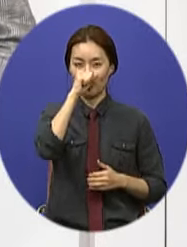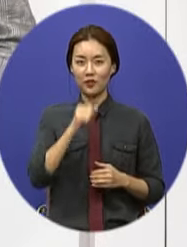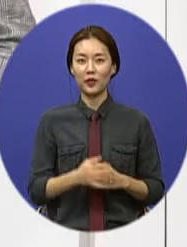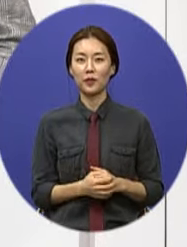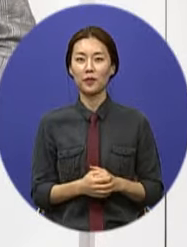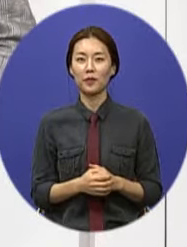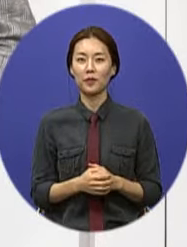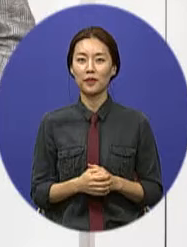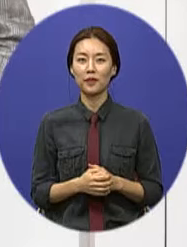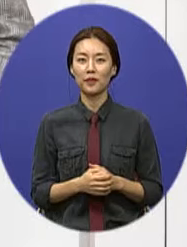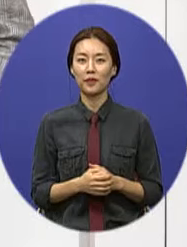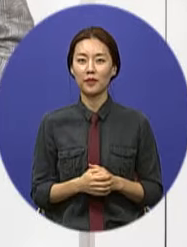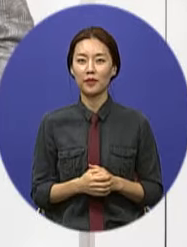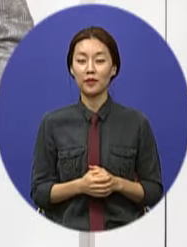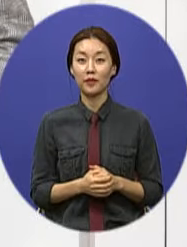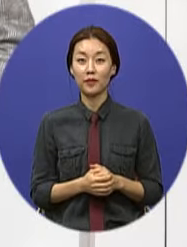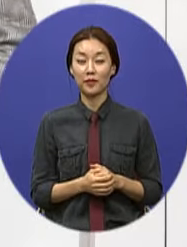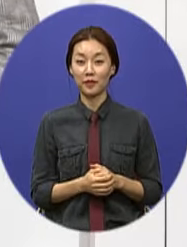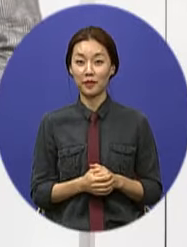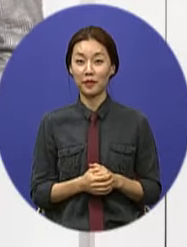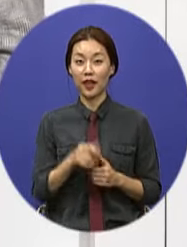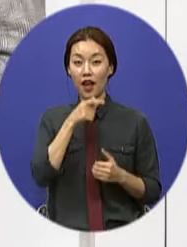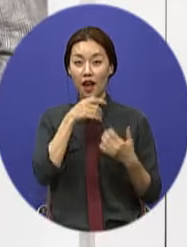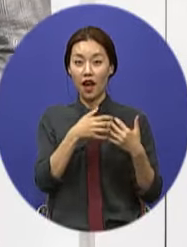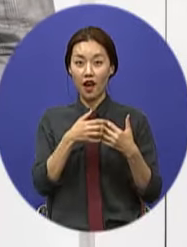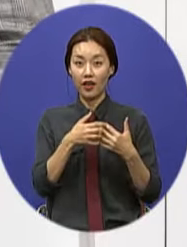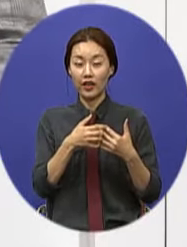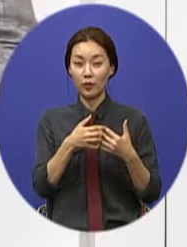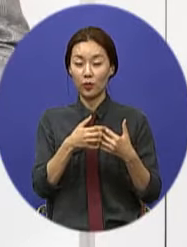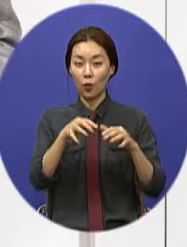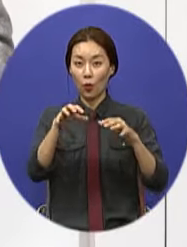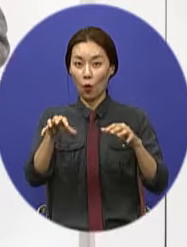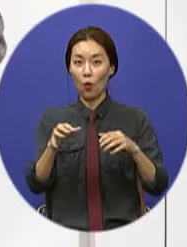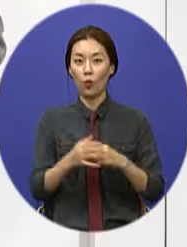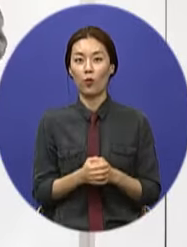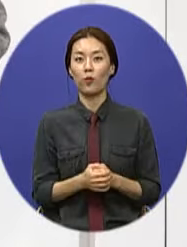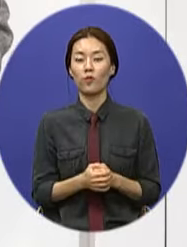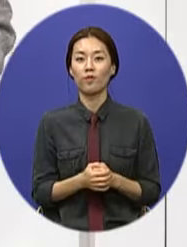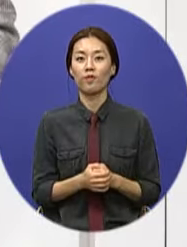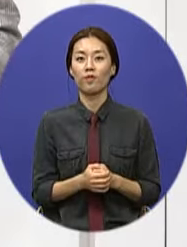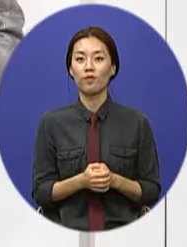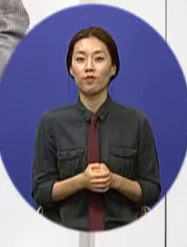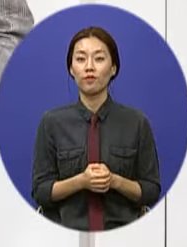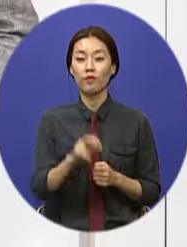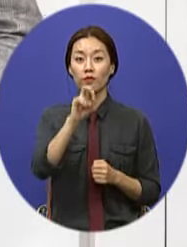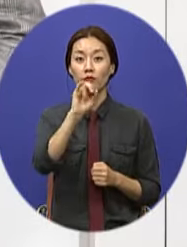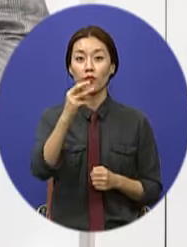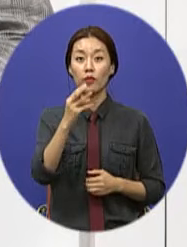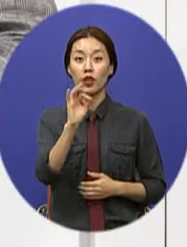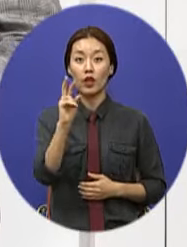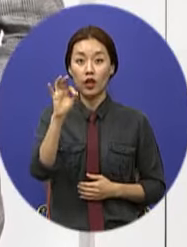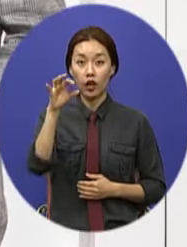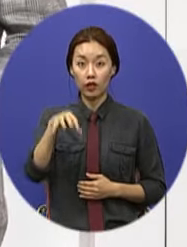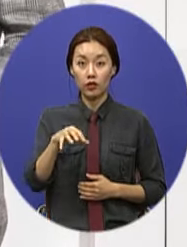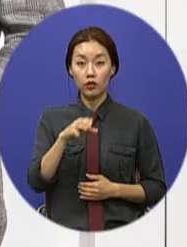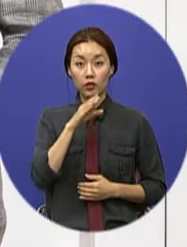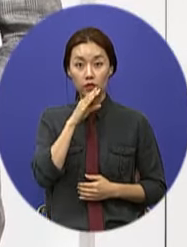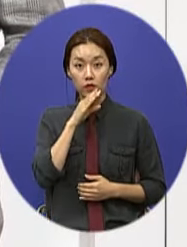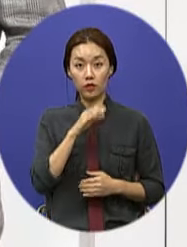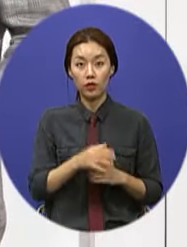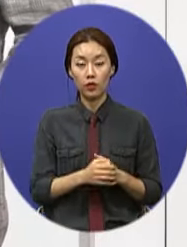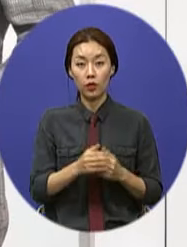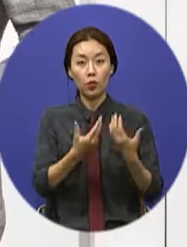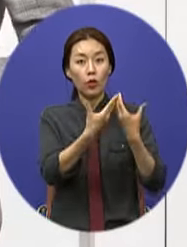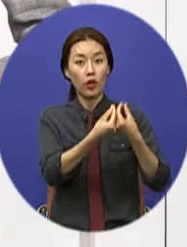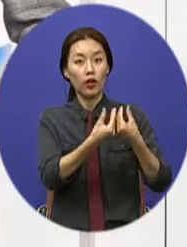예. 얼음골 미량. 얼음골. 네. 미량은 사실 그